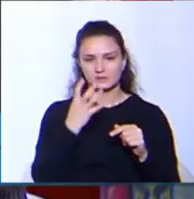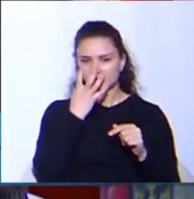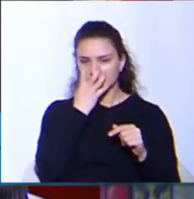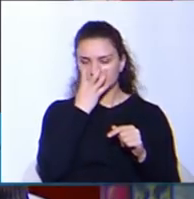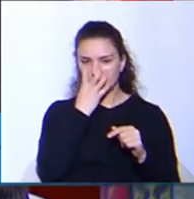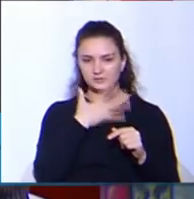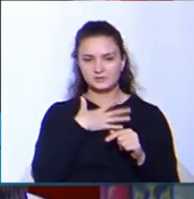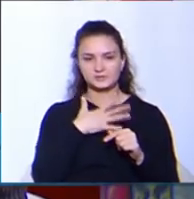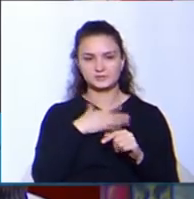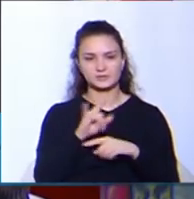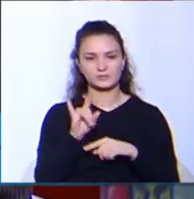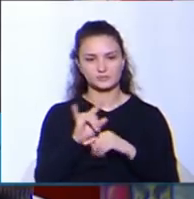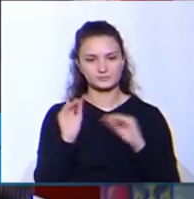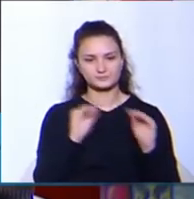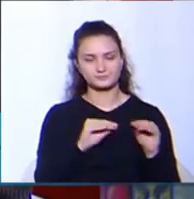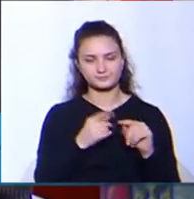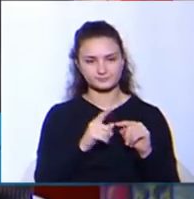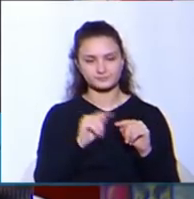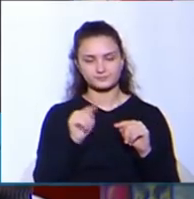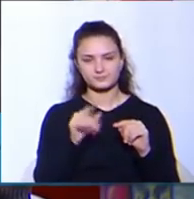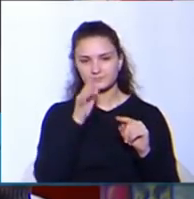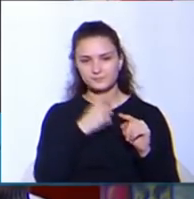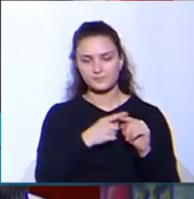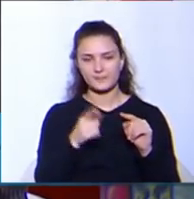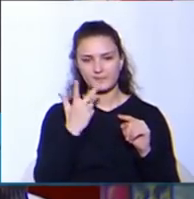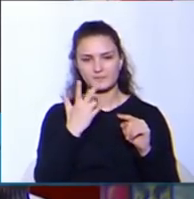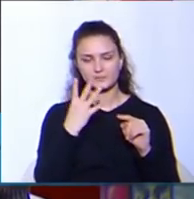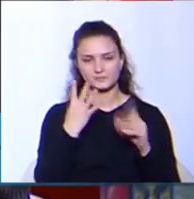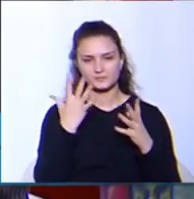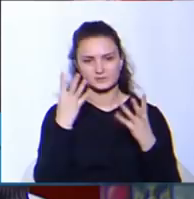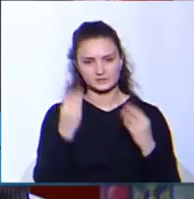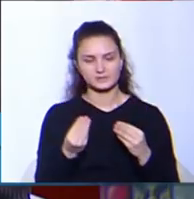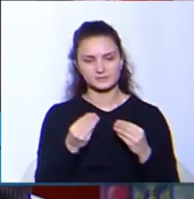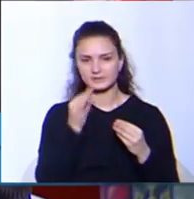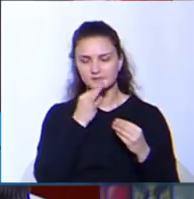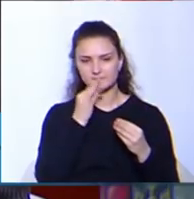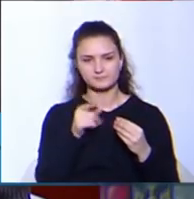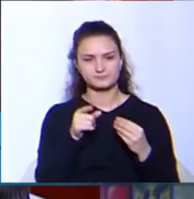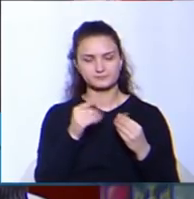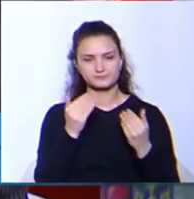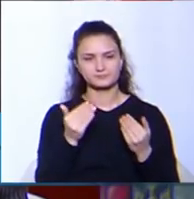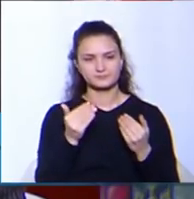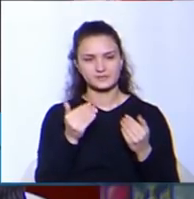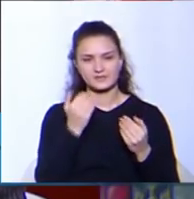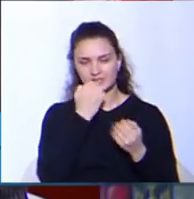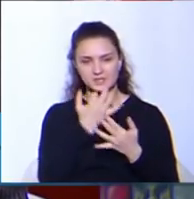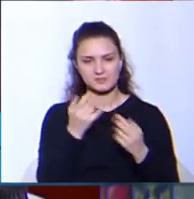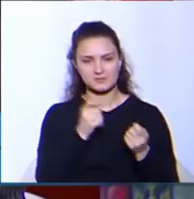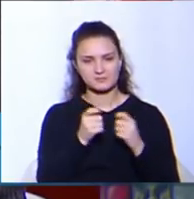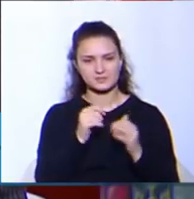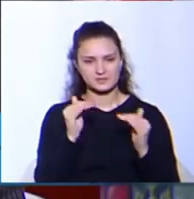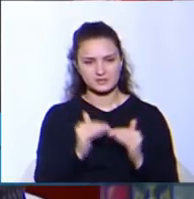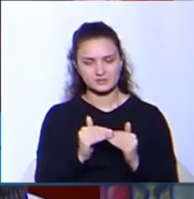აქედან უმეტესი მათგანი მოიხსენებათ, რომ გარკვეულ პერიოდში, ანუ 3-4-5 დღე, სანამ არ მოხდება ამ ნივთიერებების დაშლა,